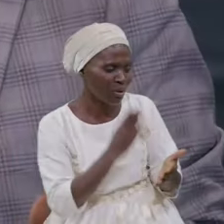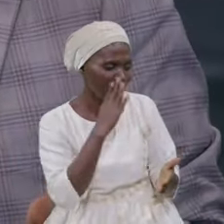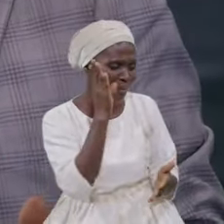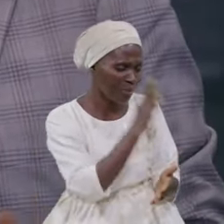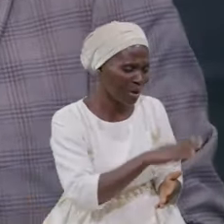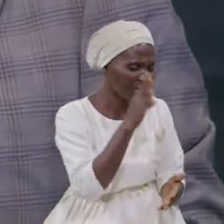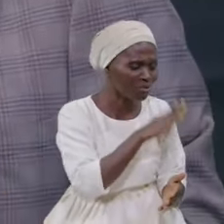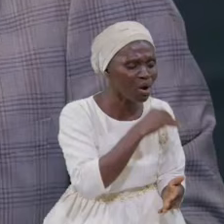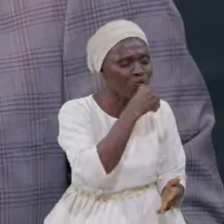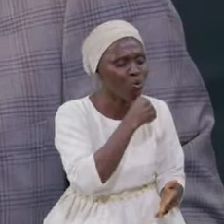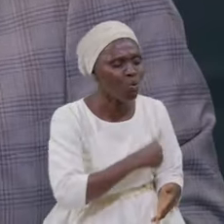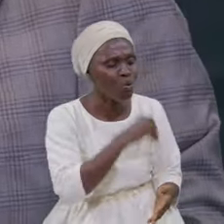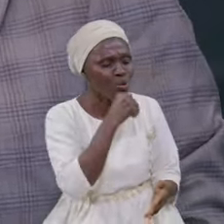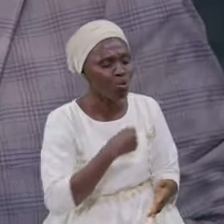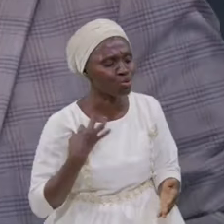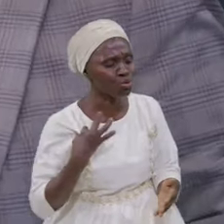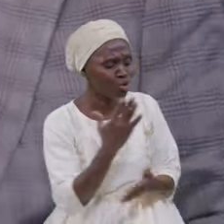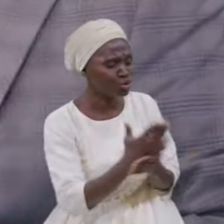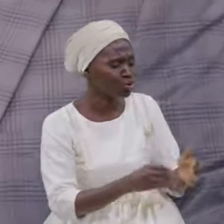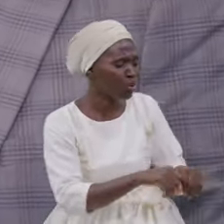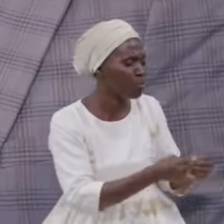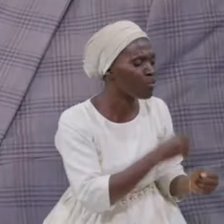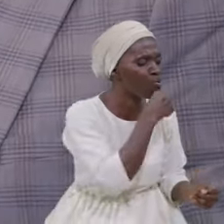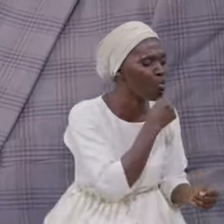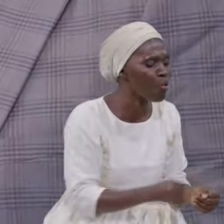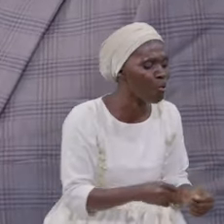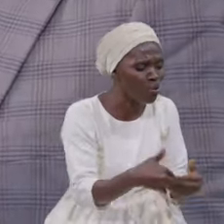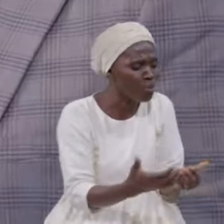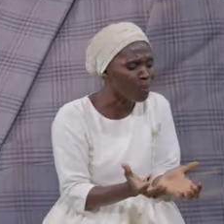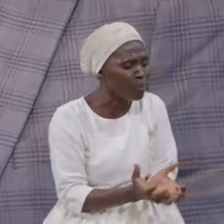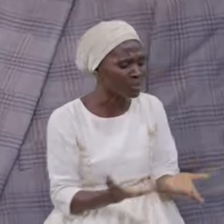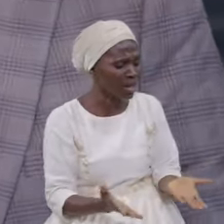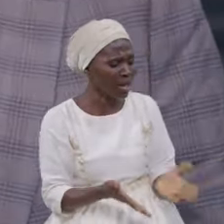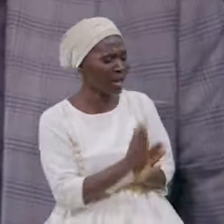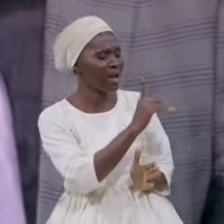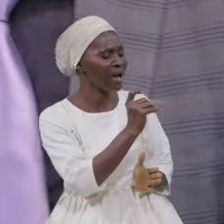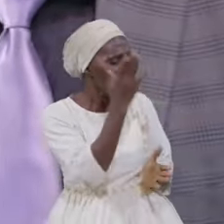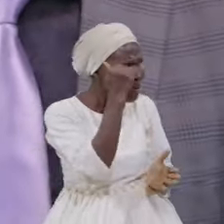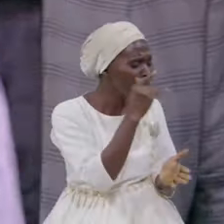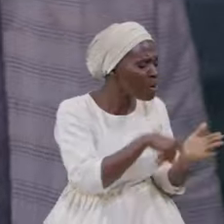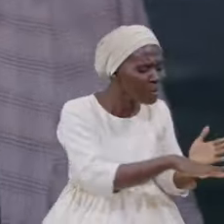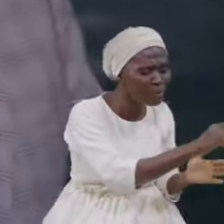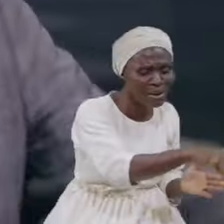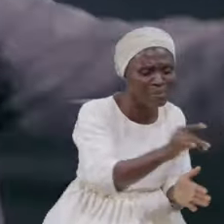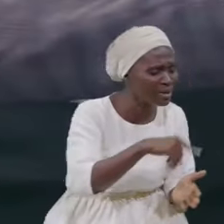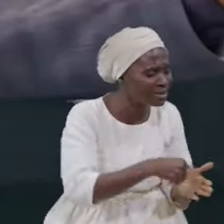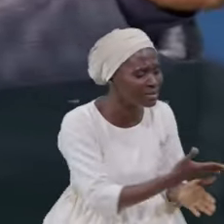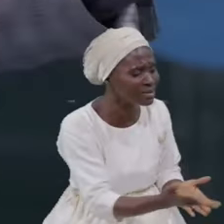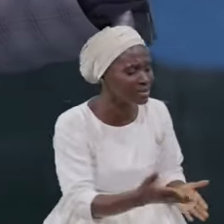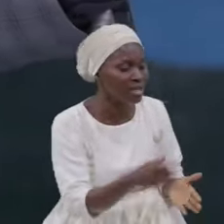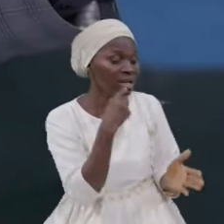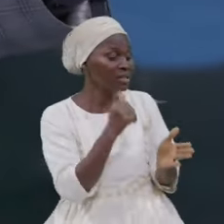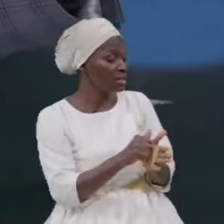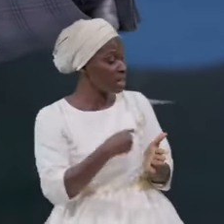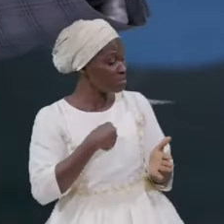des pots cassés. On dit, qu'est-ce que tu fais? Il dit, j'utilisais ça pendant il y a longtemps. Pendant